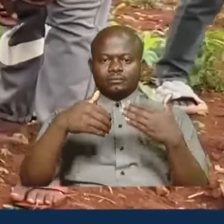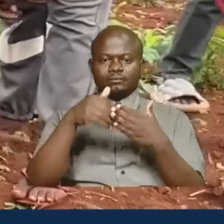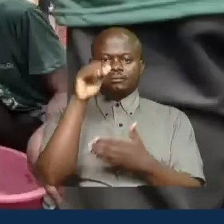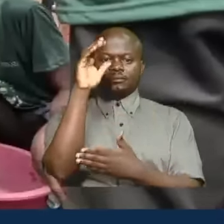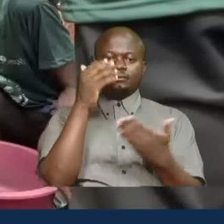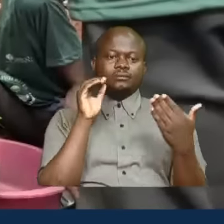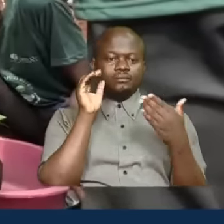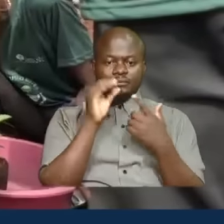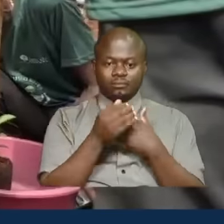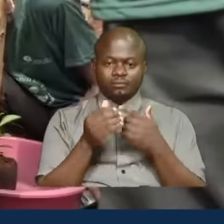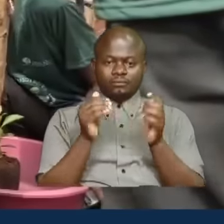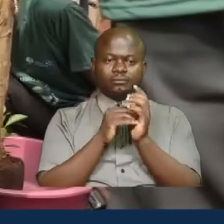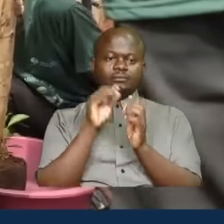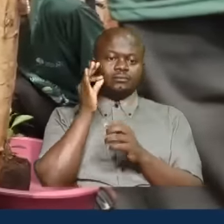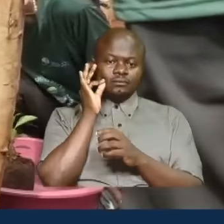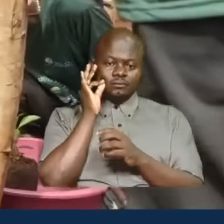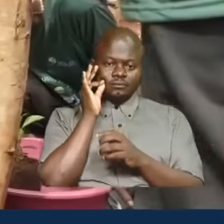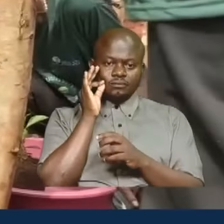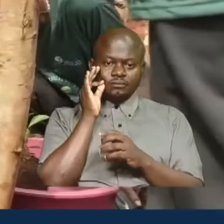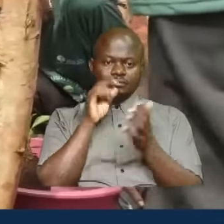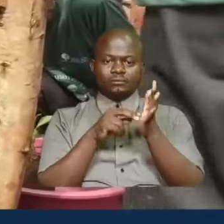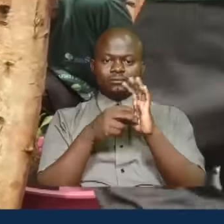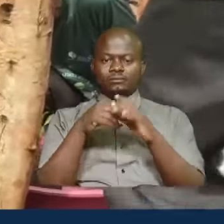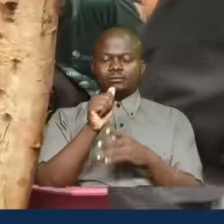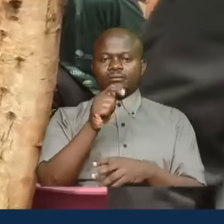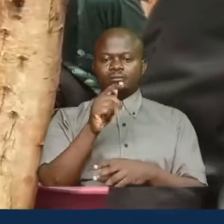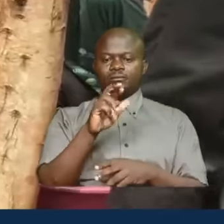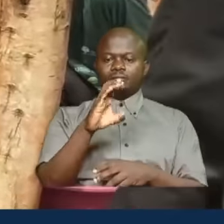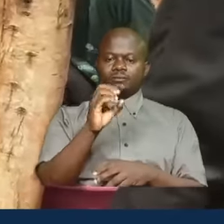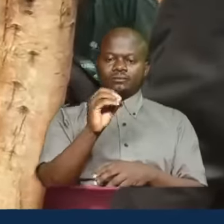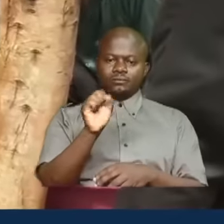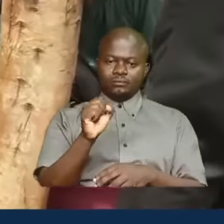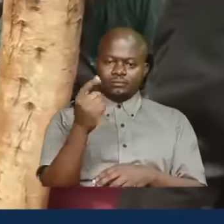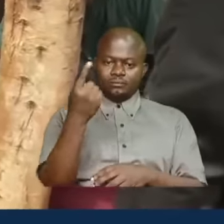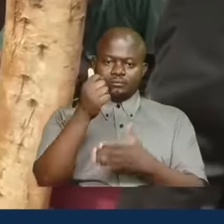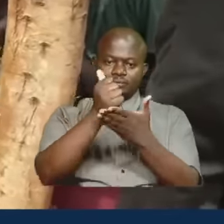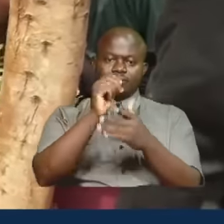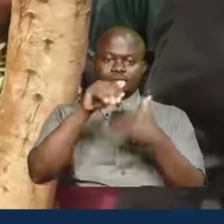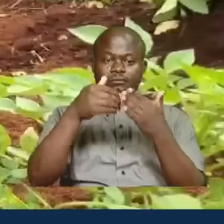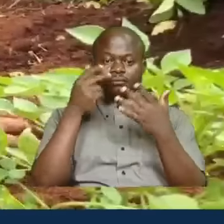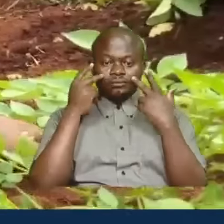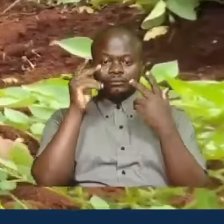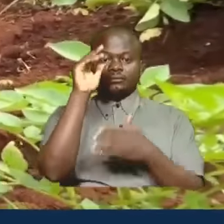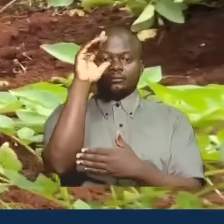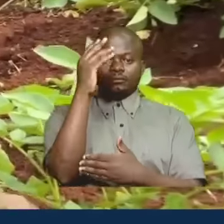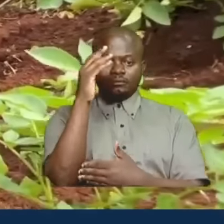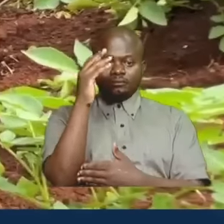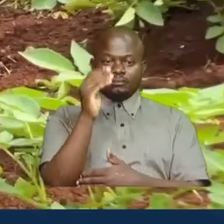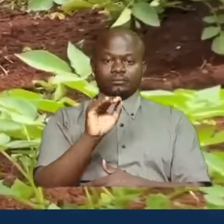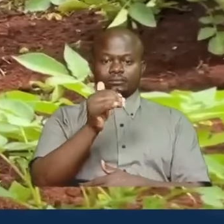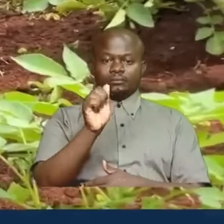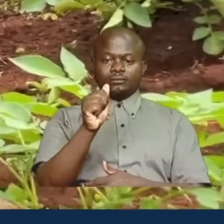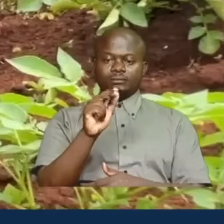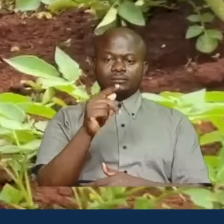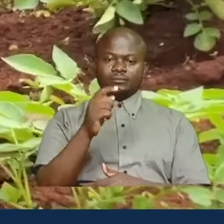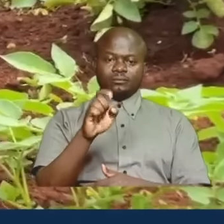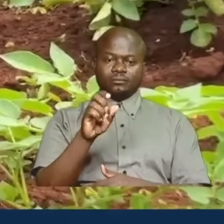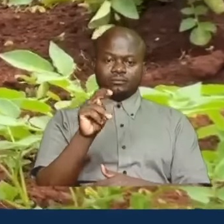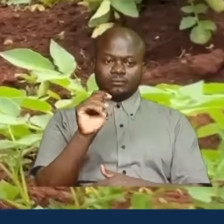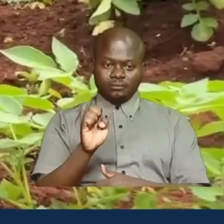gakondo ndetse n'iby'imbuto. Umushinga Arcos ni umwe mwifasha abaturage kubona ibi biti. Jacqueline Ntukamazina uyobora uyu